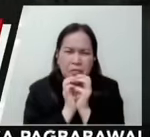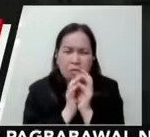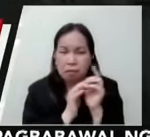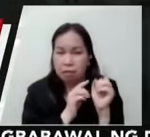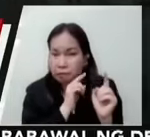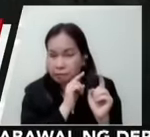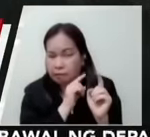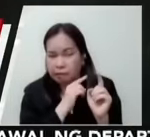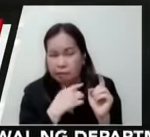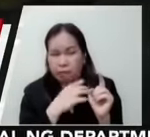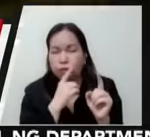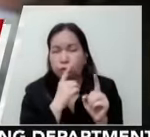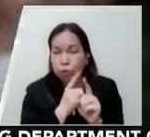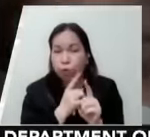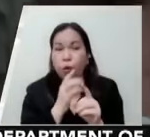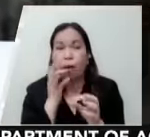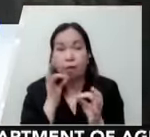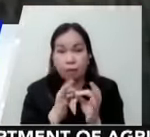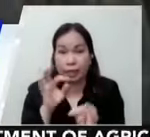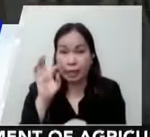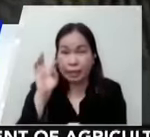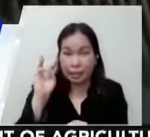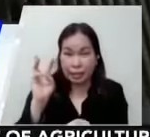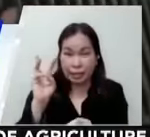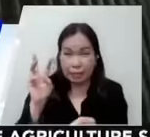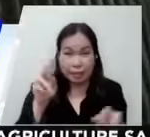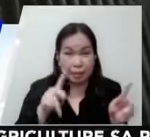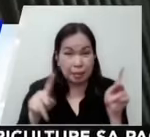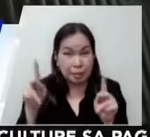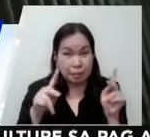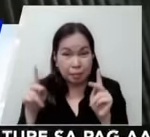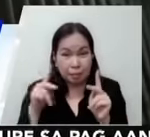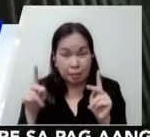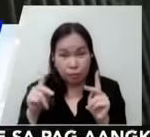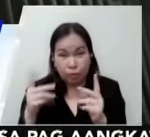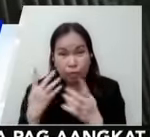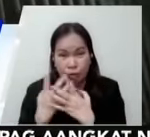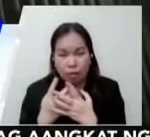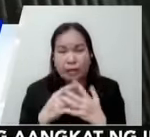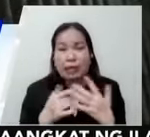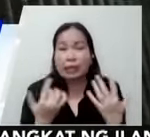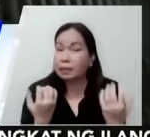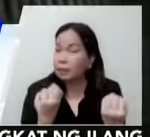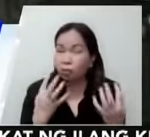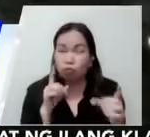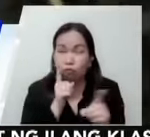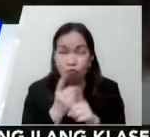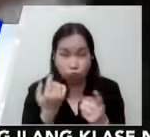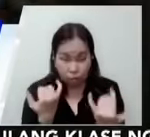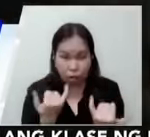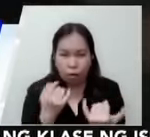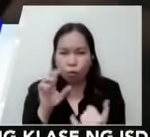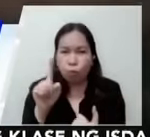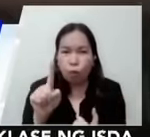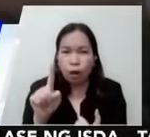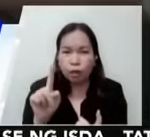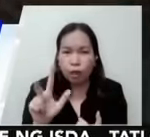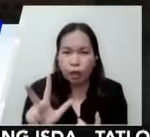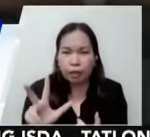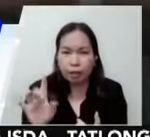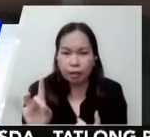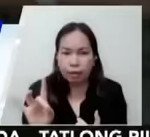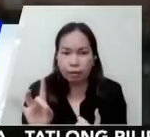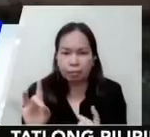ay pang-anim lamang na persons of deprived of liberty ay may 138 na nakakulong sa ngayon. Ganito rin sa seldang